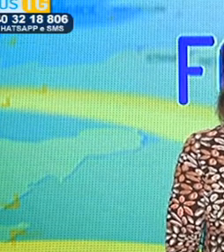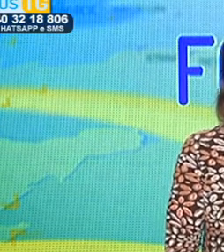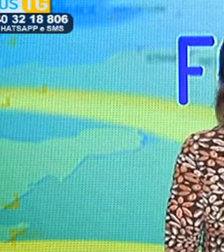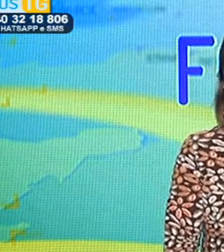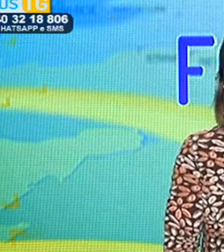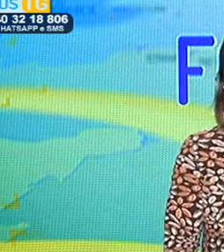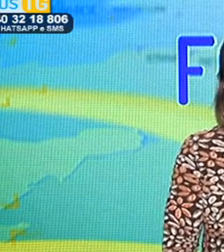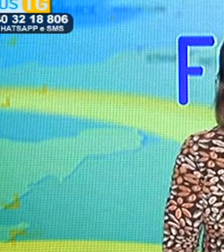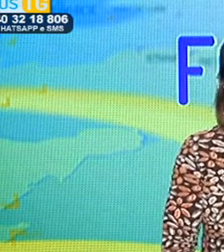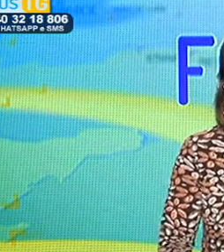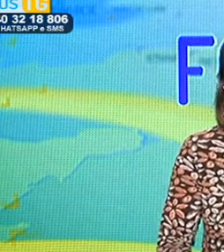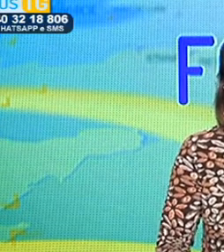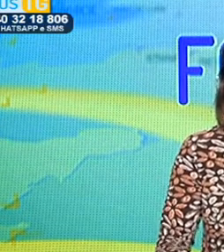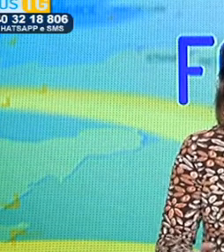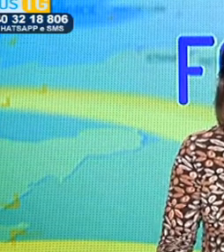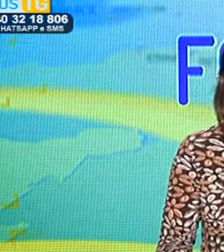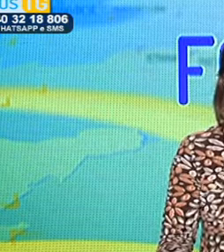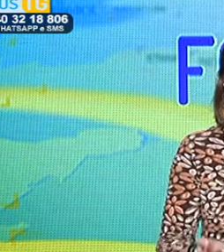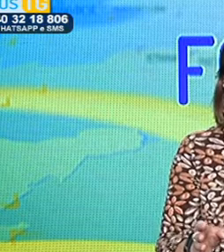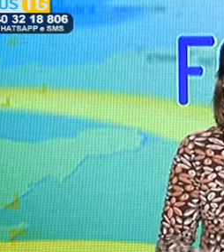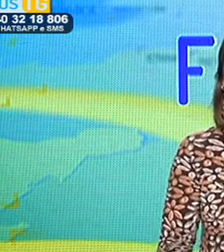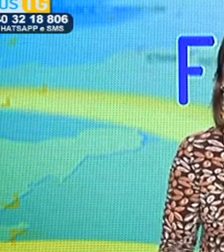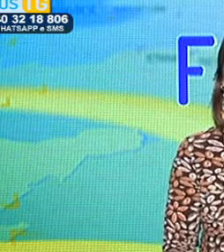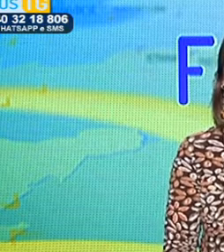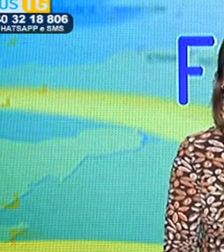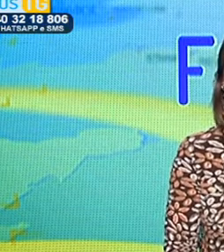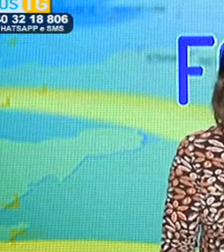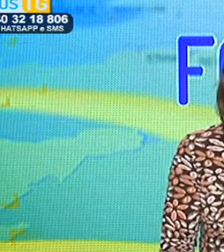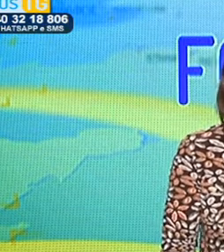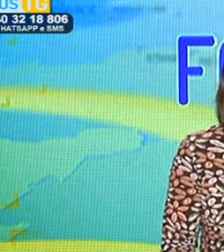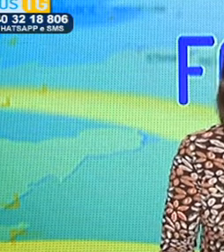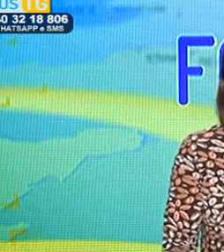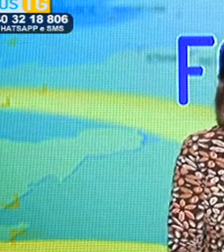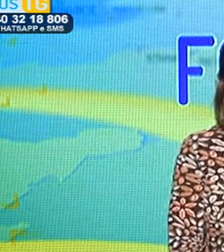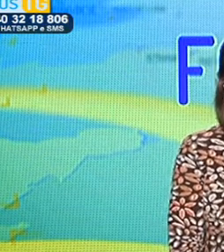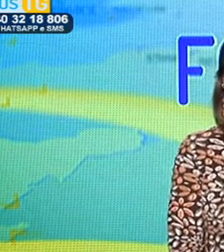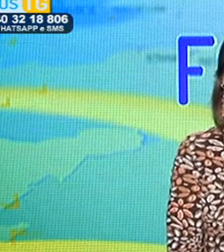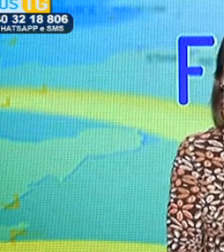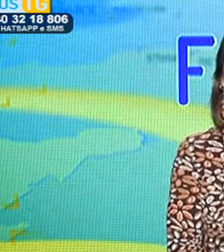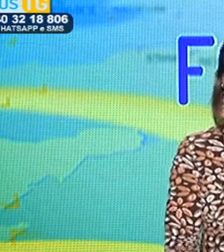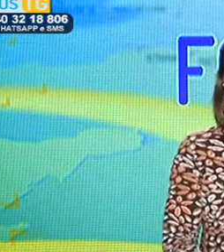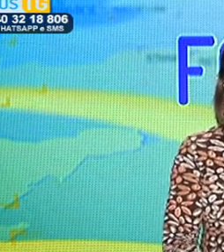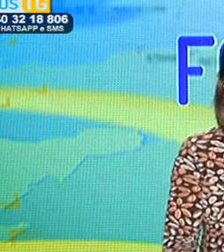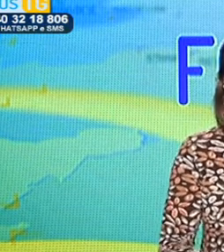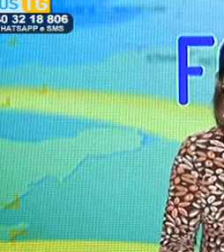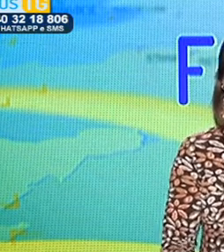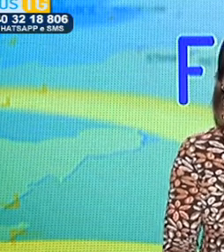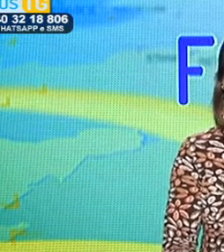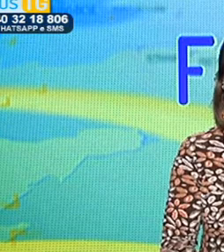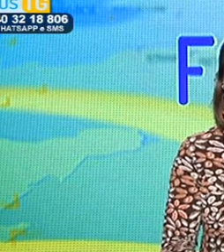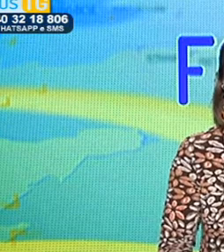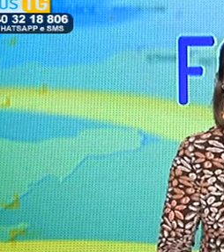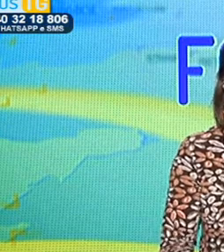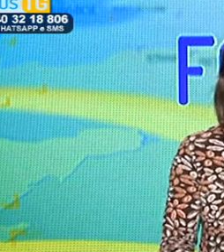stesso Presidente Zai è quella di concludere entro domenica la vaccinazione, almeno la prima dose per quanto riguarda ottantenni e